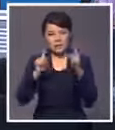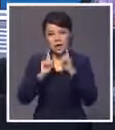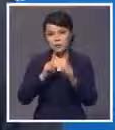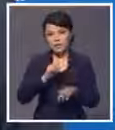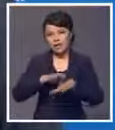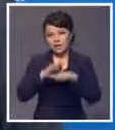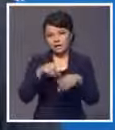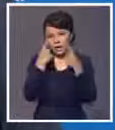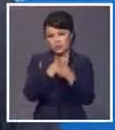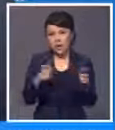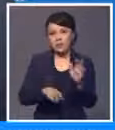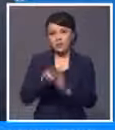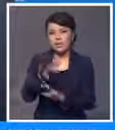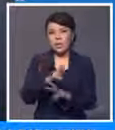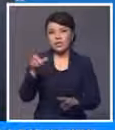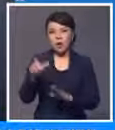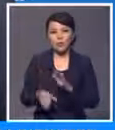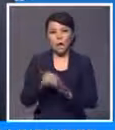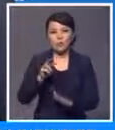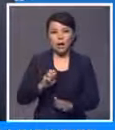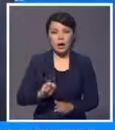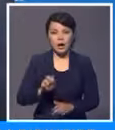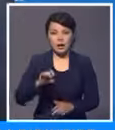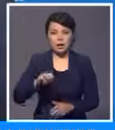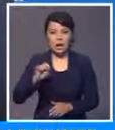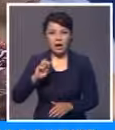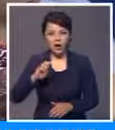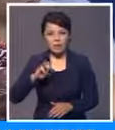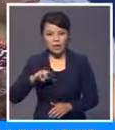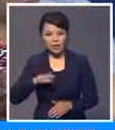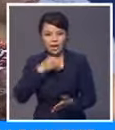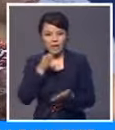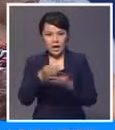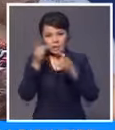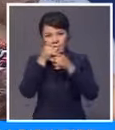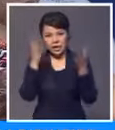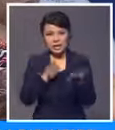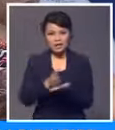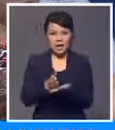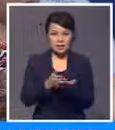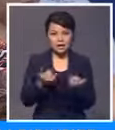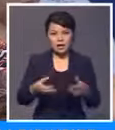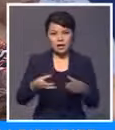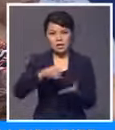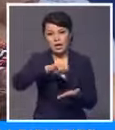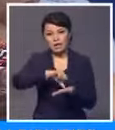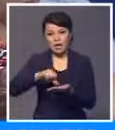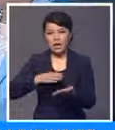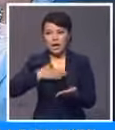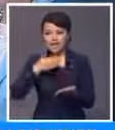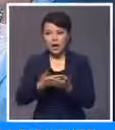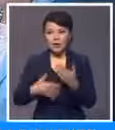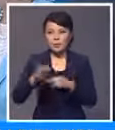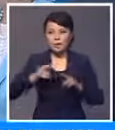қызметіндегі брифингте мәжіліс депутаты Мұрат Ахмадиев хабарлады. Оның сөзінше, мәдени саясатты жүзеге асыруда ақыл кеңес беретін құрылым